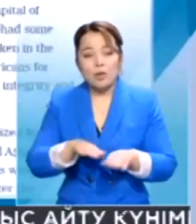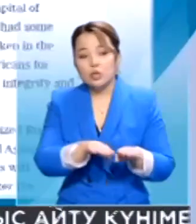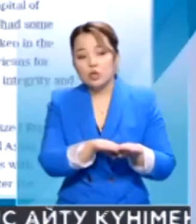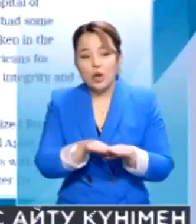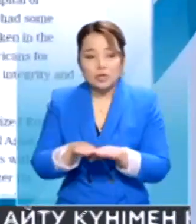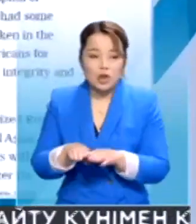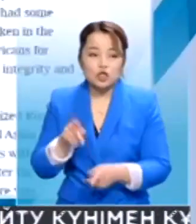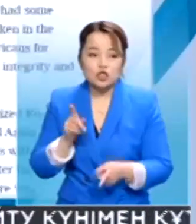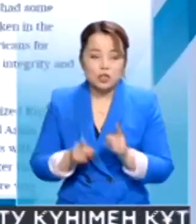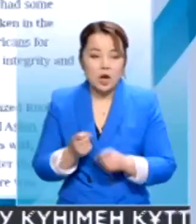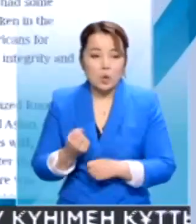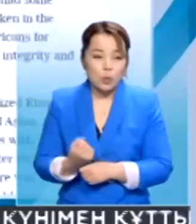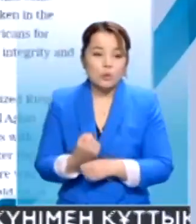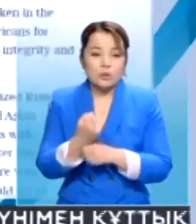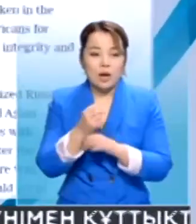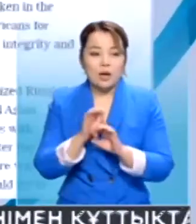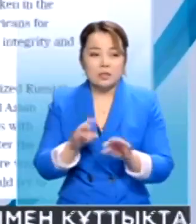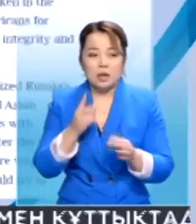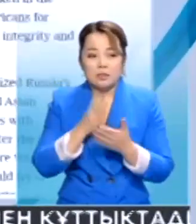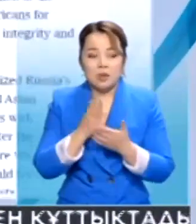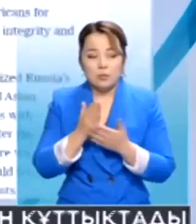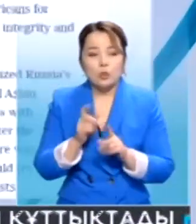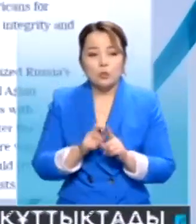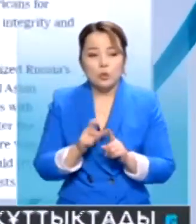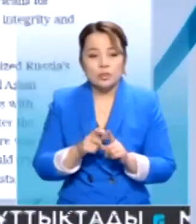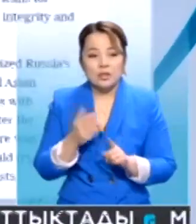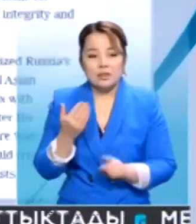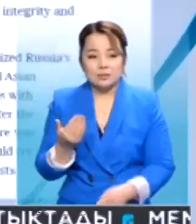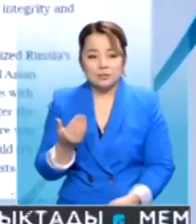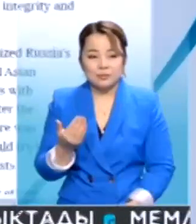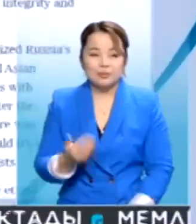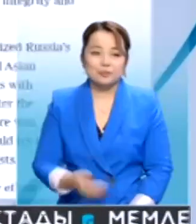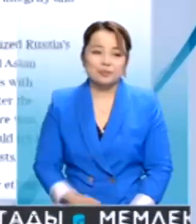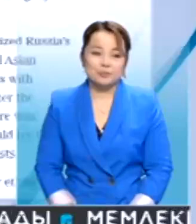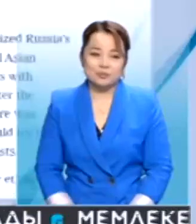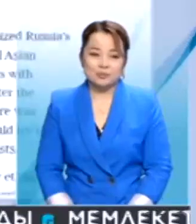тұтастығын шынайы қолдайтынын білдірді деген сөзін келтірген.